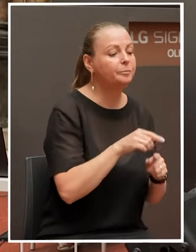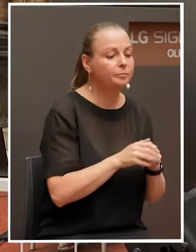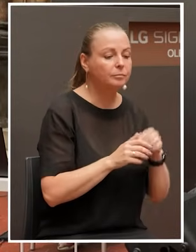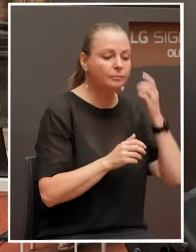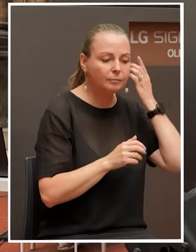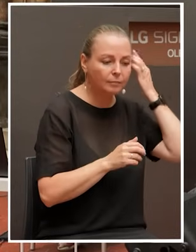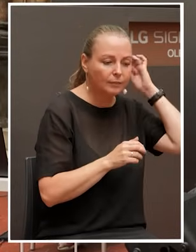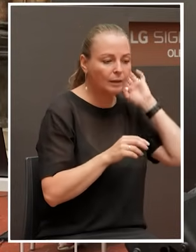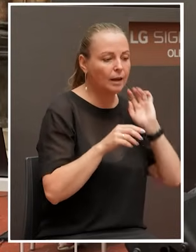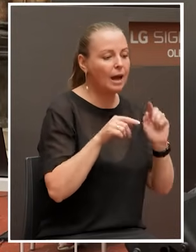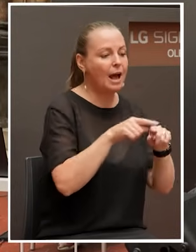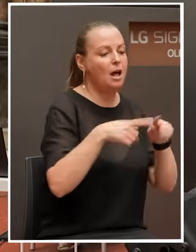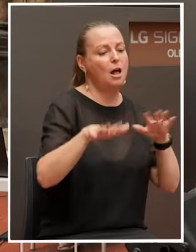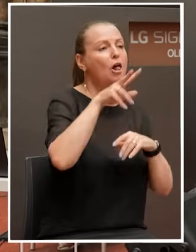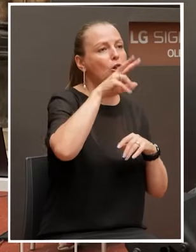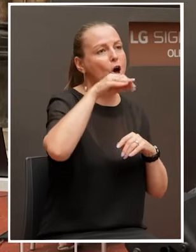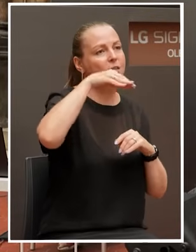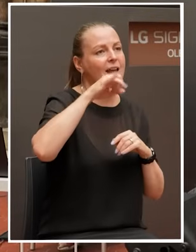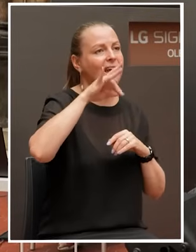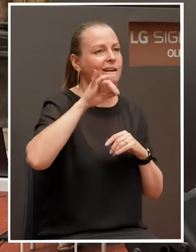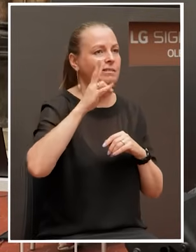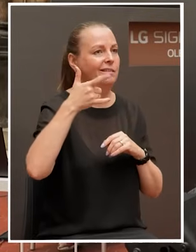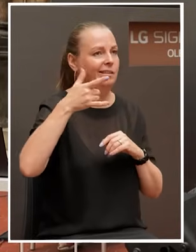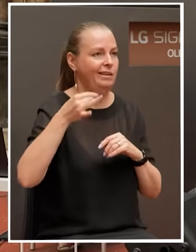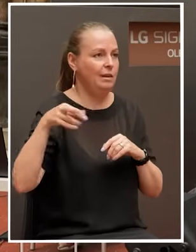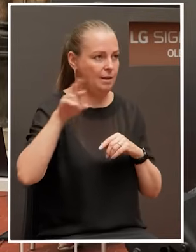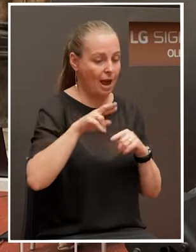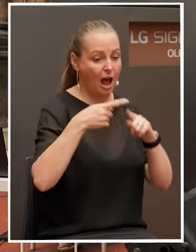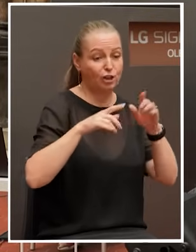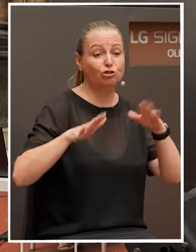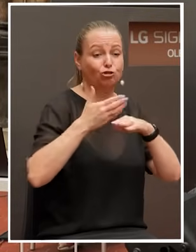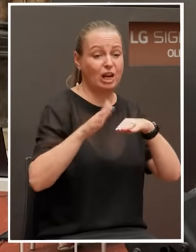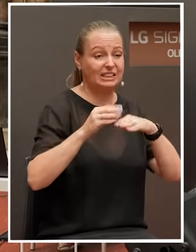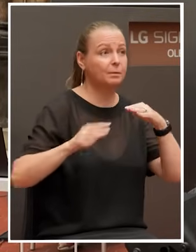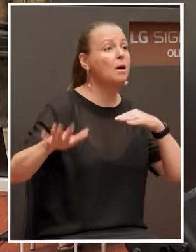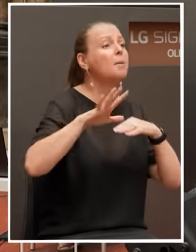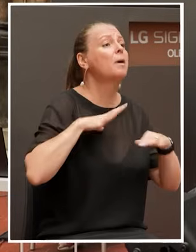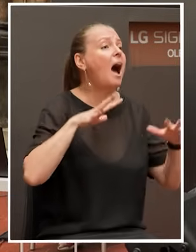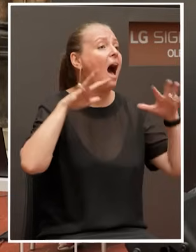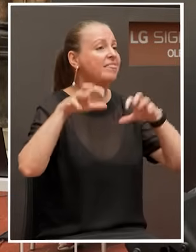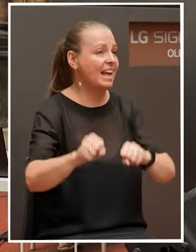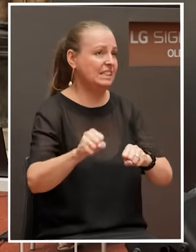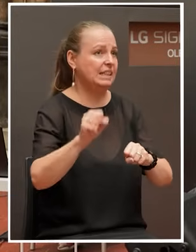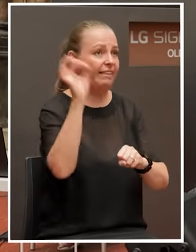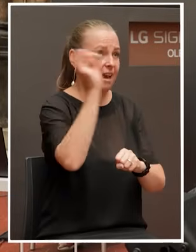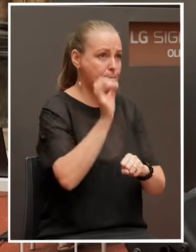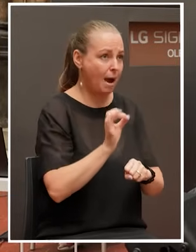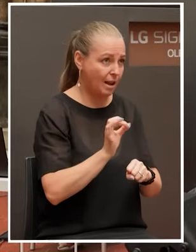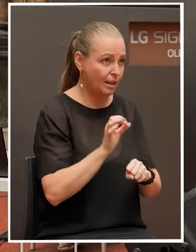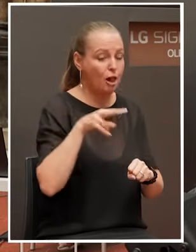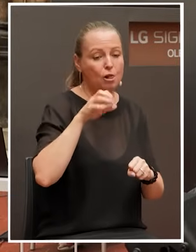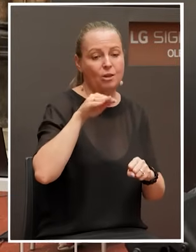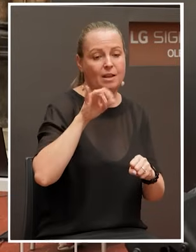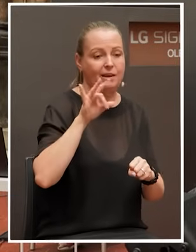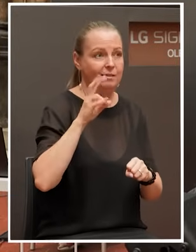Лотарингии, той части страны, кусок которой был аннексирован Германией. В